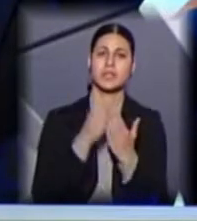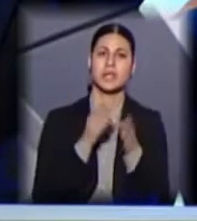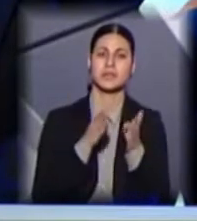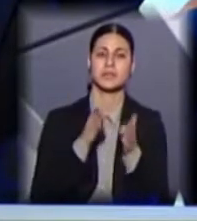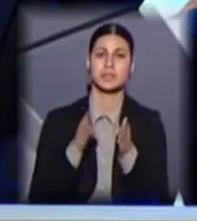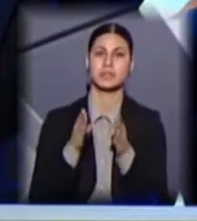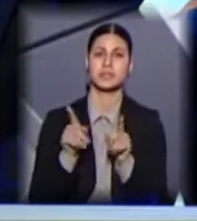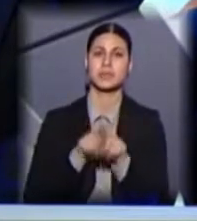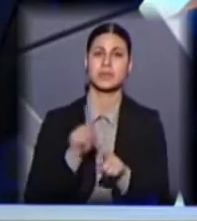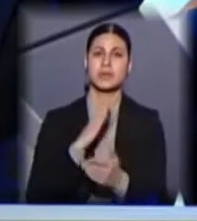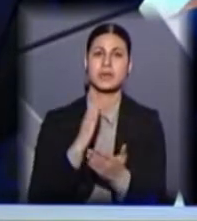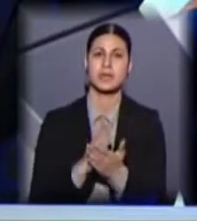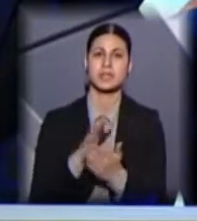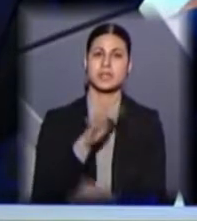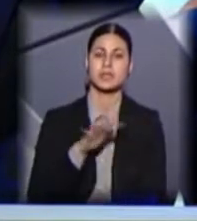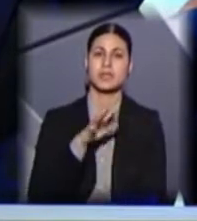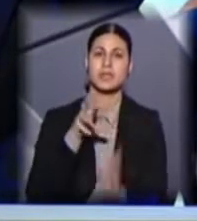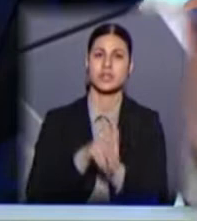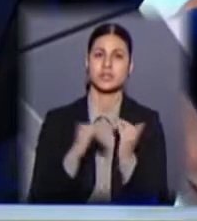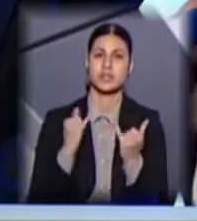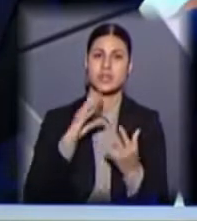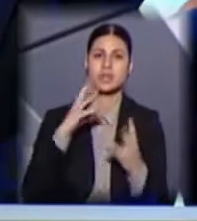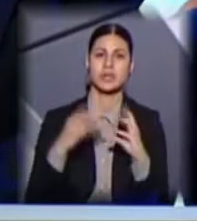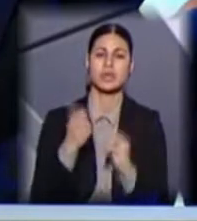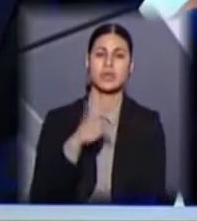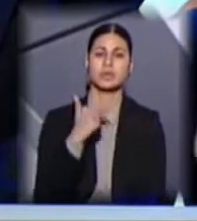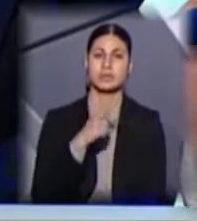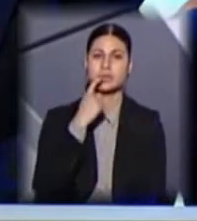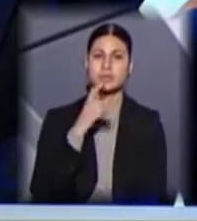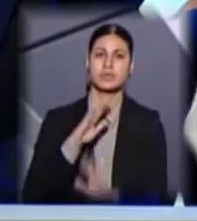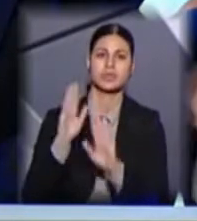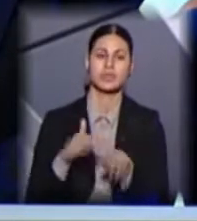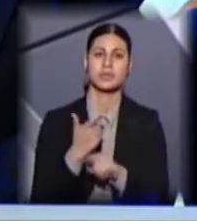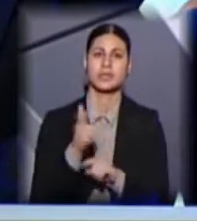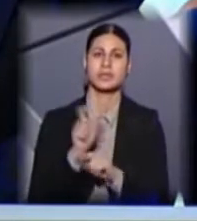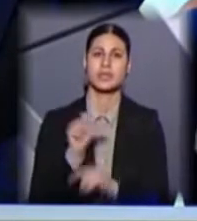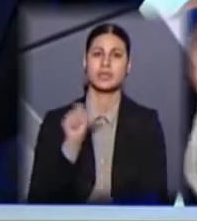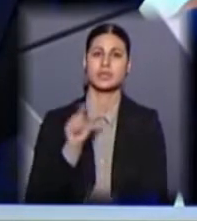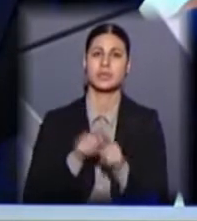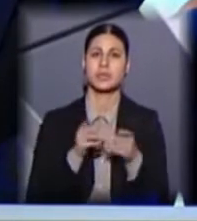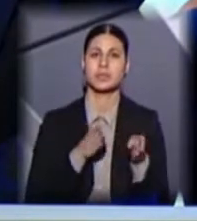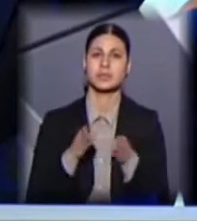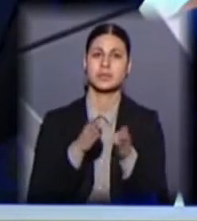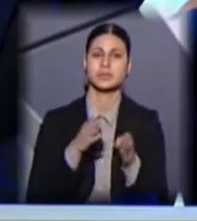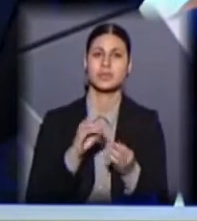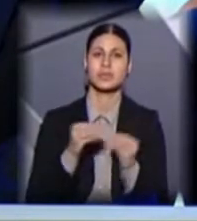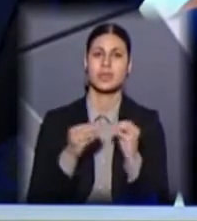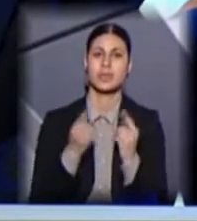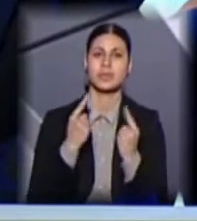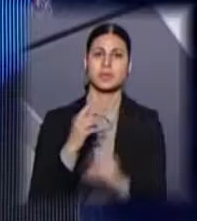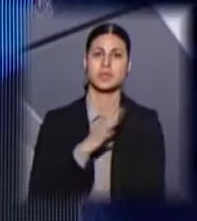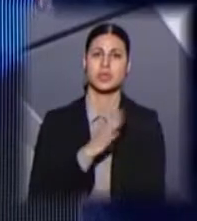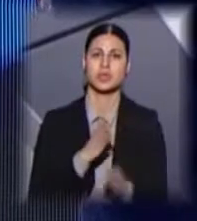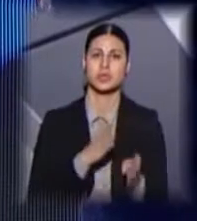წაადგა ამ ქვეყანას და საბოლოო ჯამში, აი ახლა 20 წლის შემდეგ, ძალიან რთული ზიგზაგებით სავსე, პრობლემებით სავსე გზის